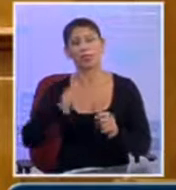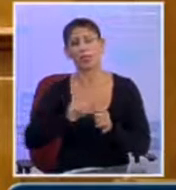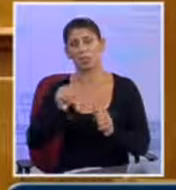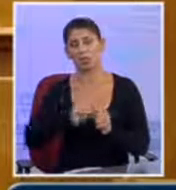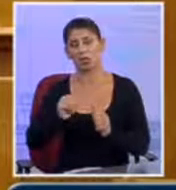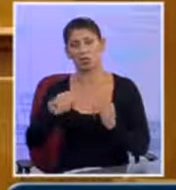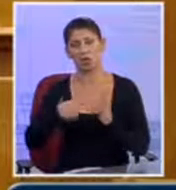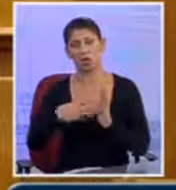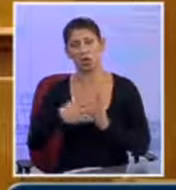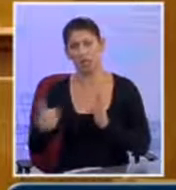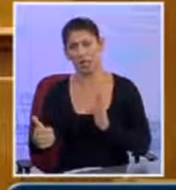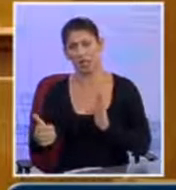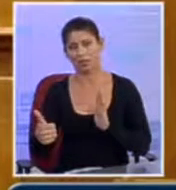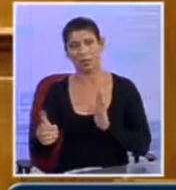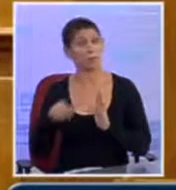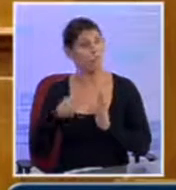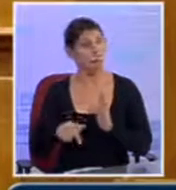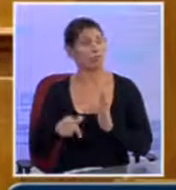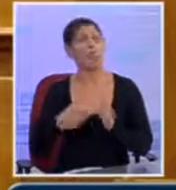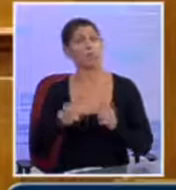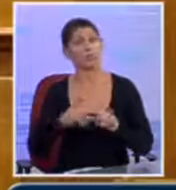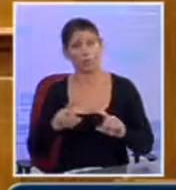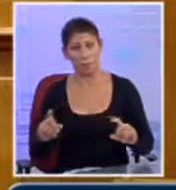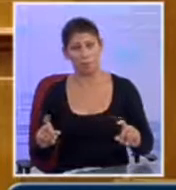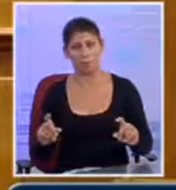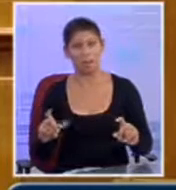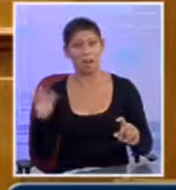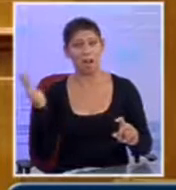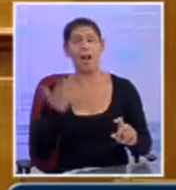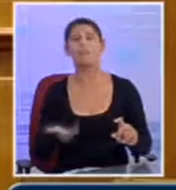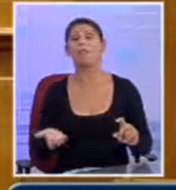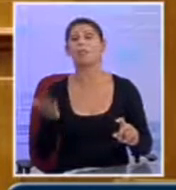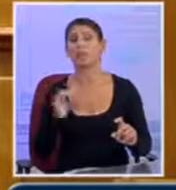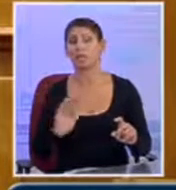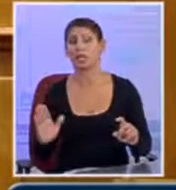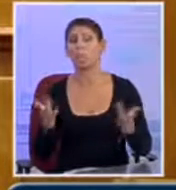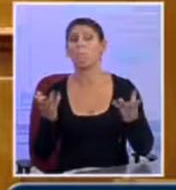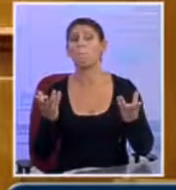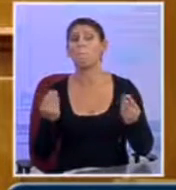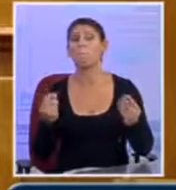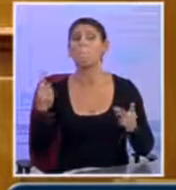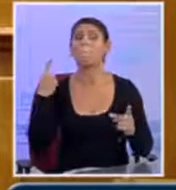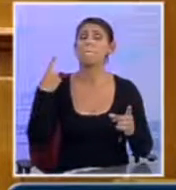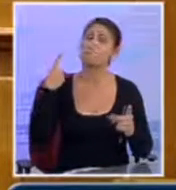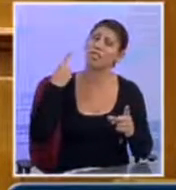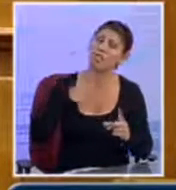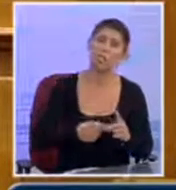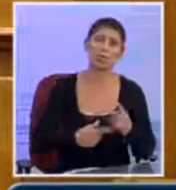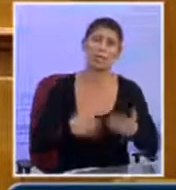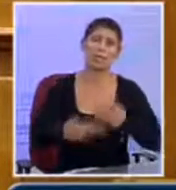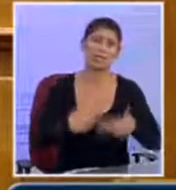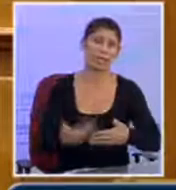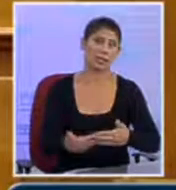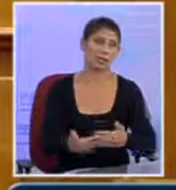16. Και θα ήταν έτσι τα πράγματα αν δεν είχαμε πολλές θετικότερες εξελίξεις